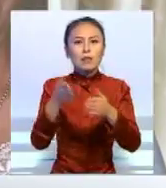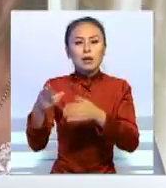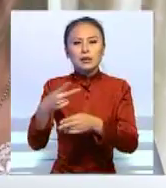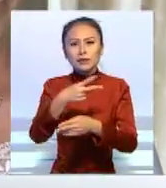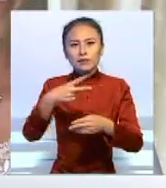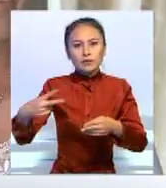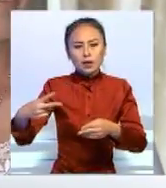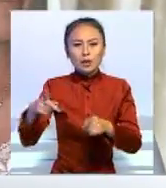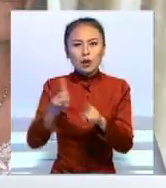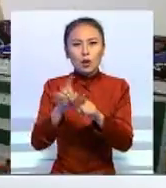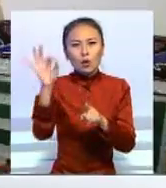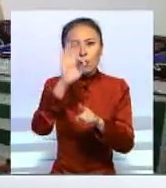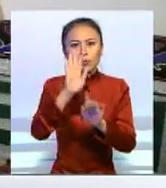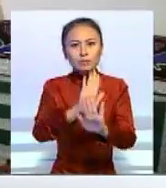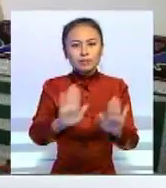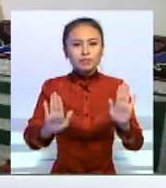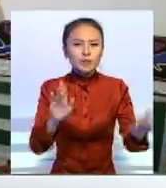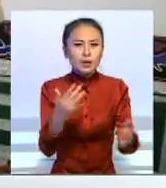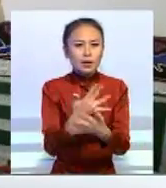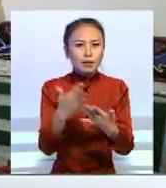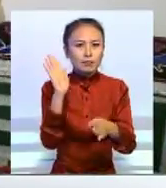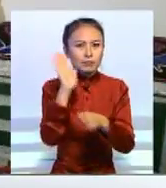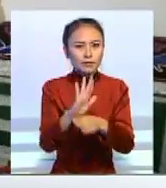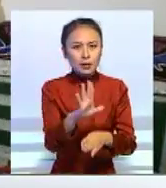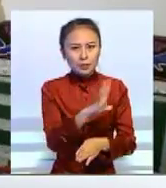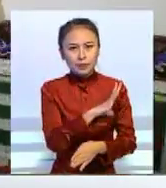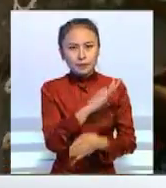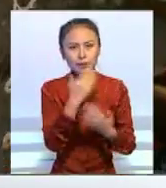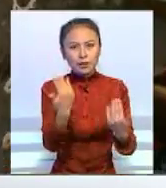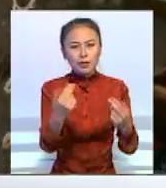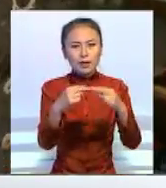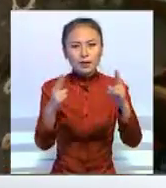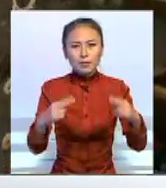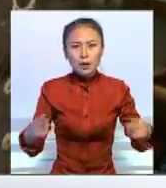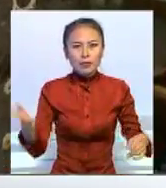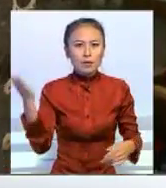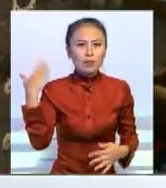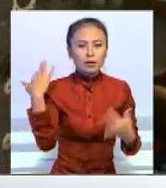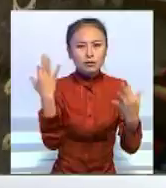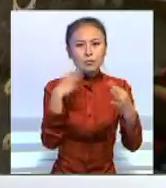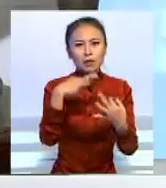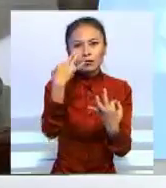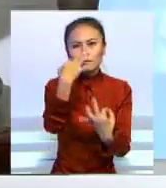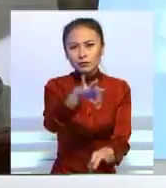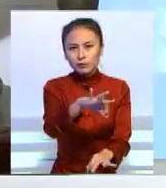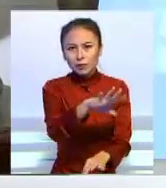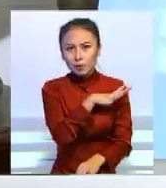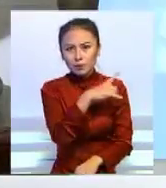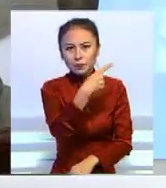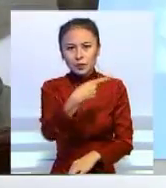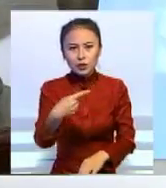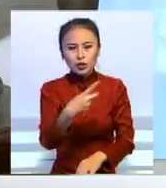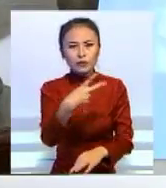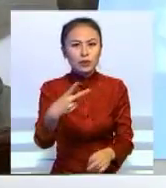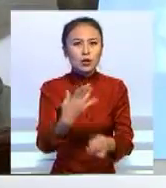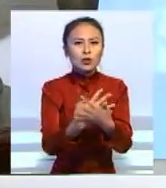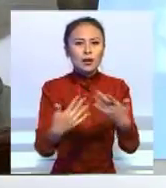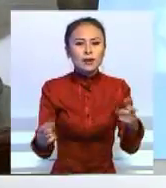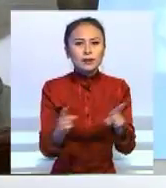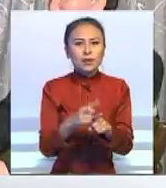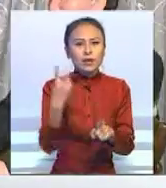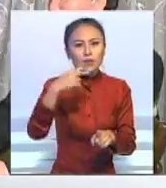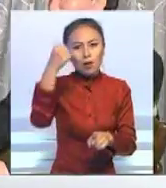қабаттағы экспозиция залында арнайы тапсырыспен сомдалған. Ғимараттың бұрын бос тұрған бірінші қабаты 20-шы ғасырдың басындағы